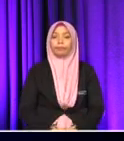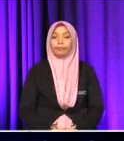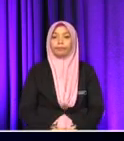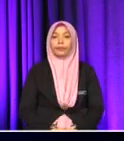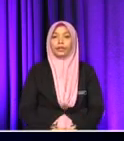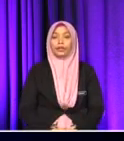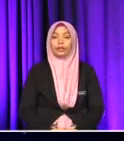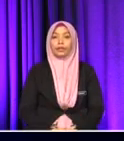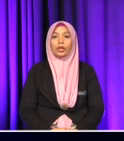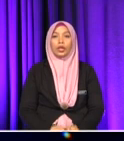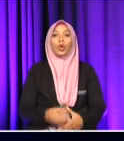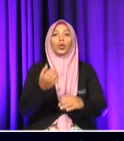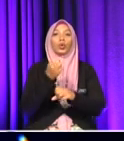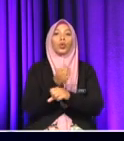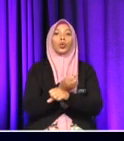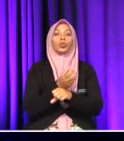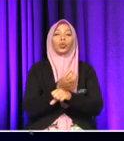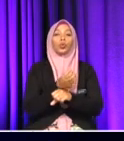Coco strawberry